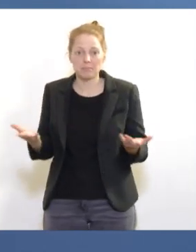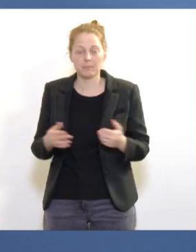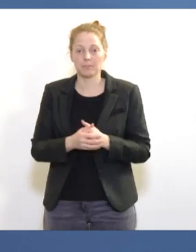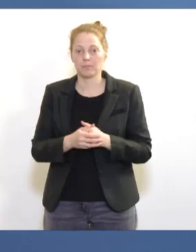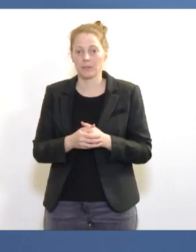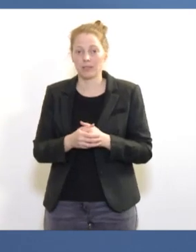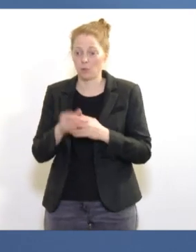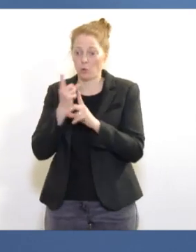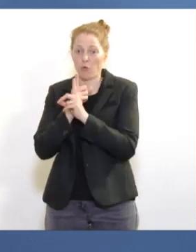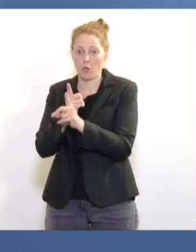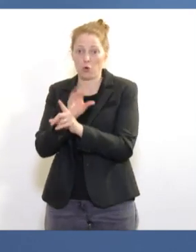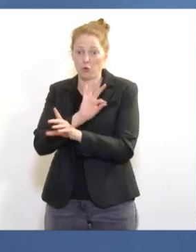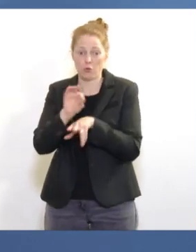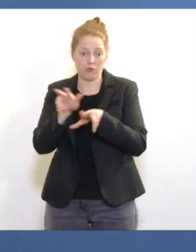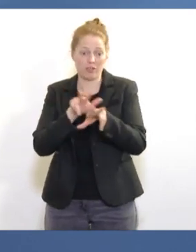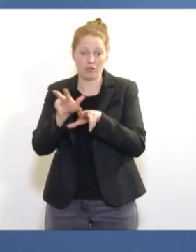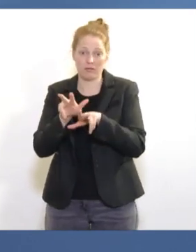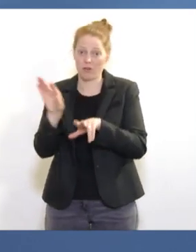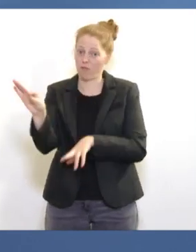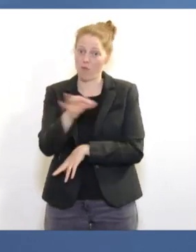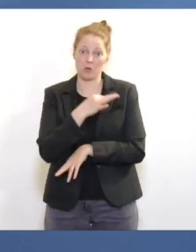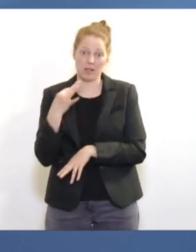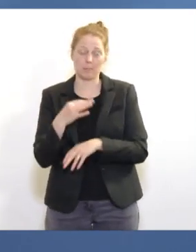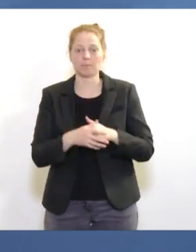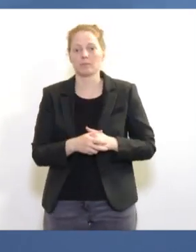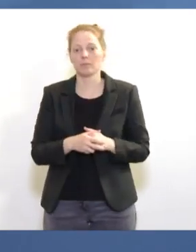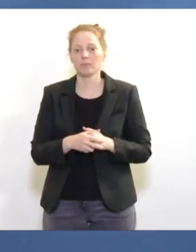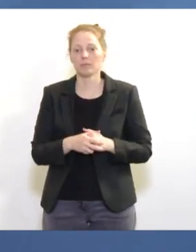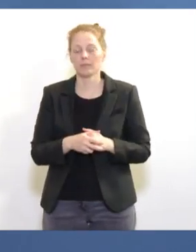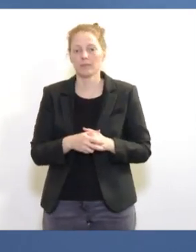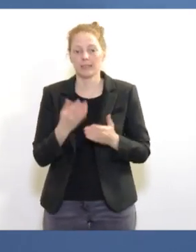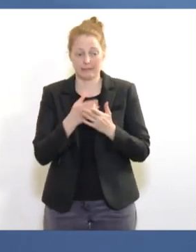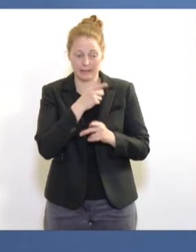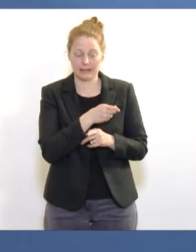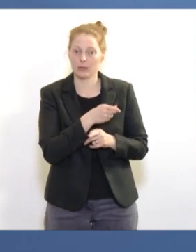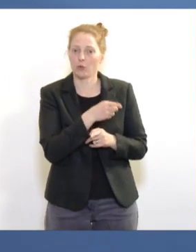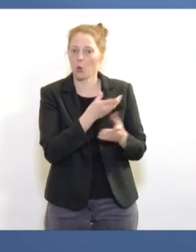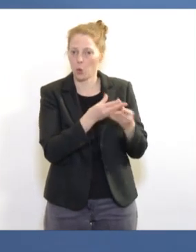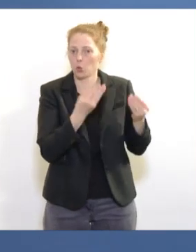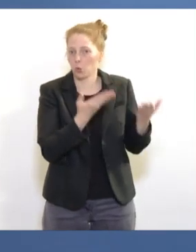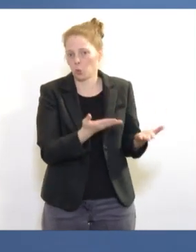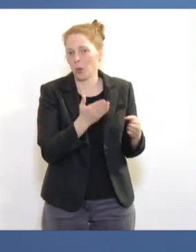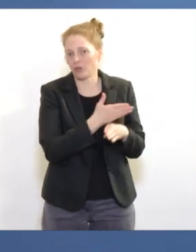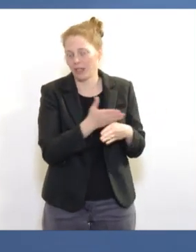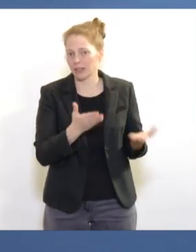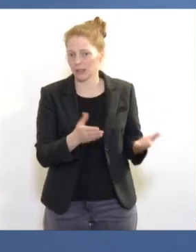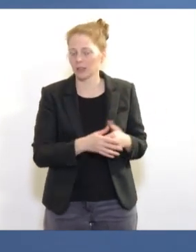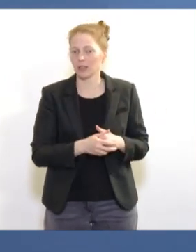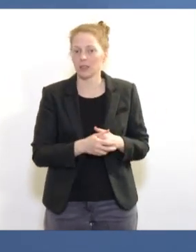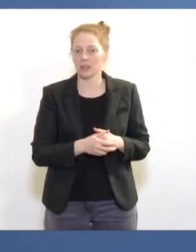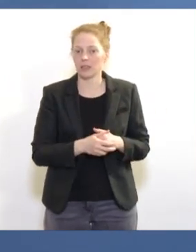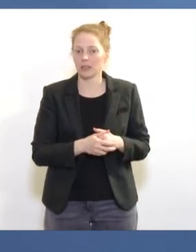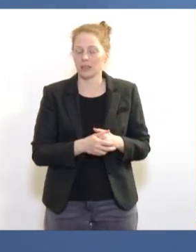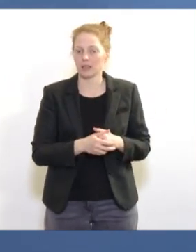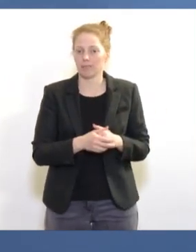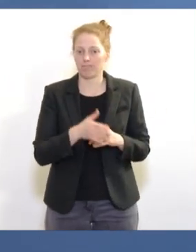Konsequenzen davon müssen wir alle Guten drohen. Ich habe mich ganz bewusst für die erste Lesung entschieden. Und ich habe auch die